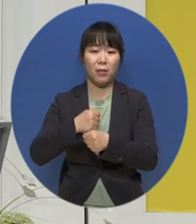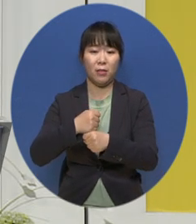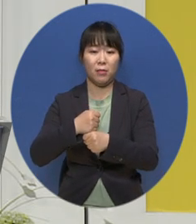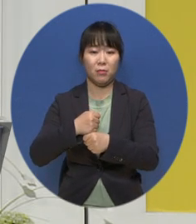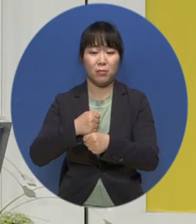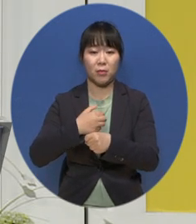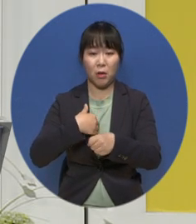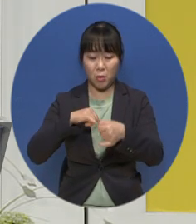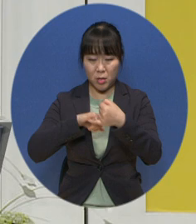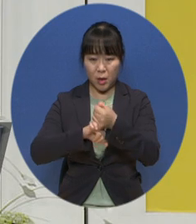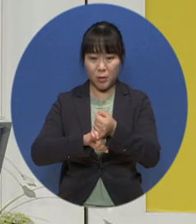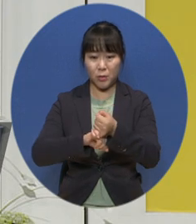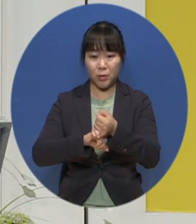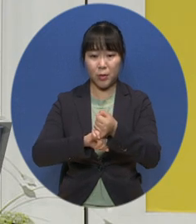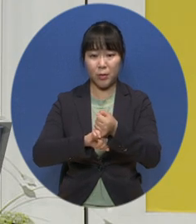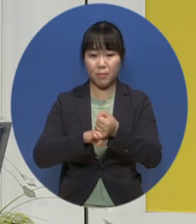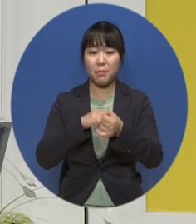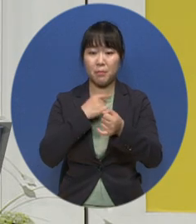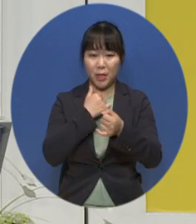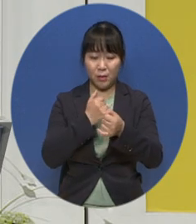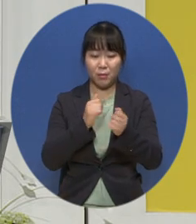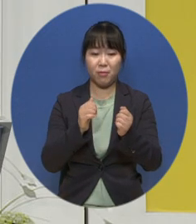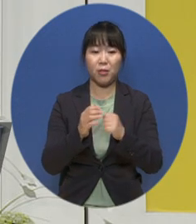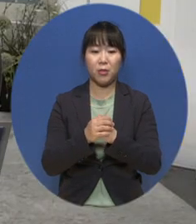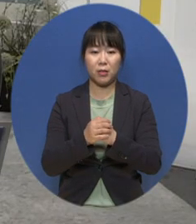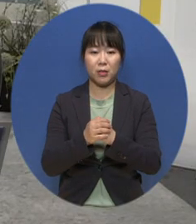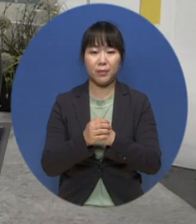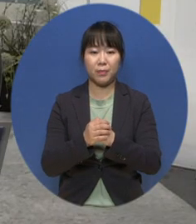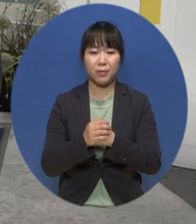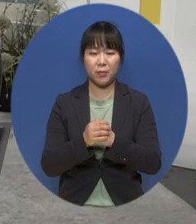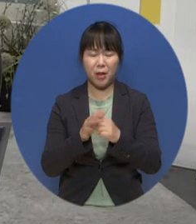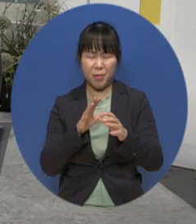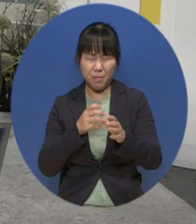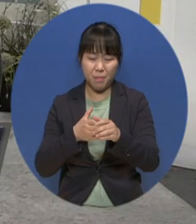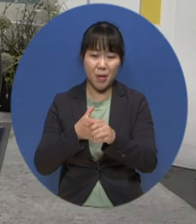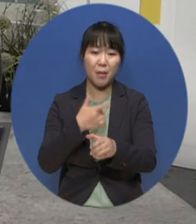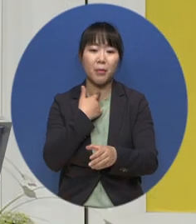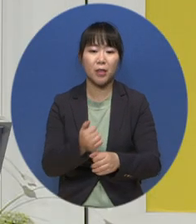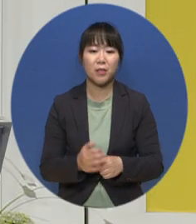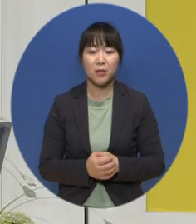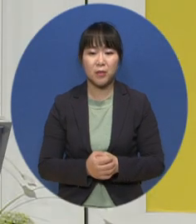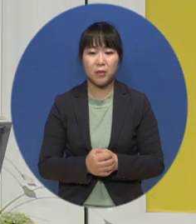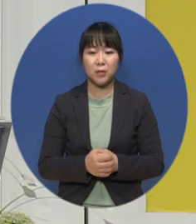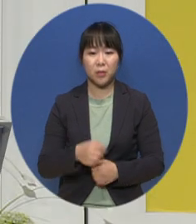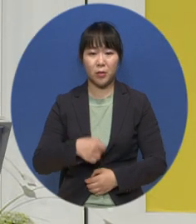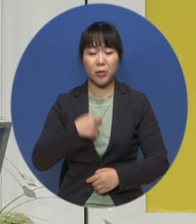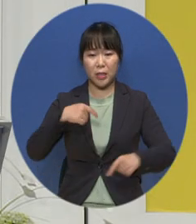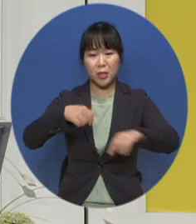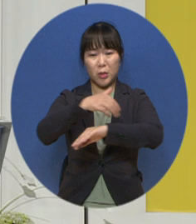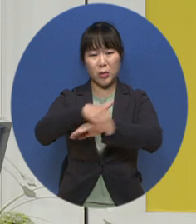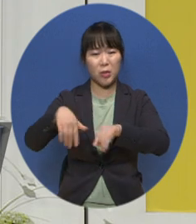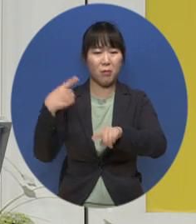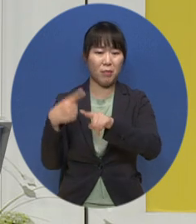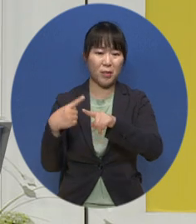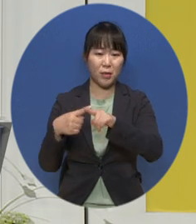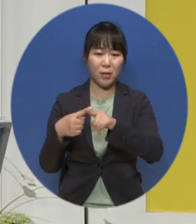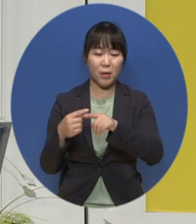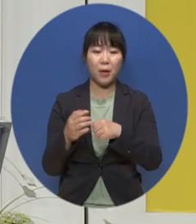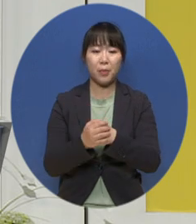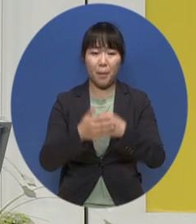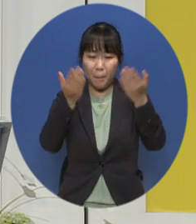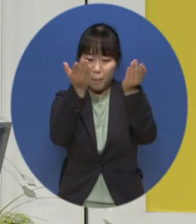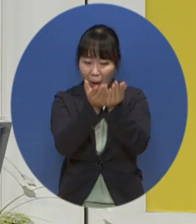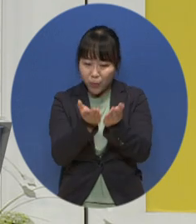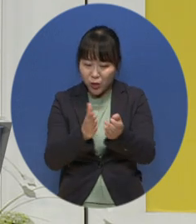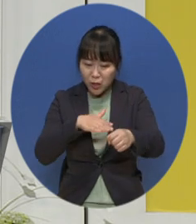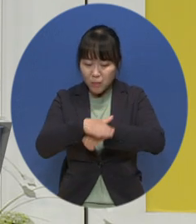그거 뭐 나오고 약속은 없는게 있고 제가 좀 그때 그 책이 한나 그 사회 3 그 정책 노래요 맞춤법 정책이 나와야